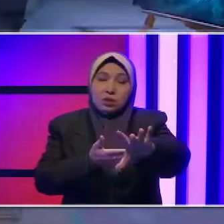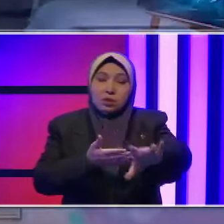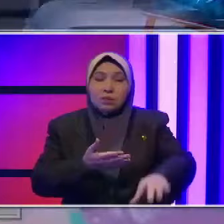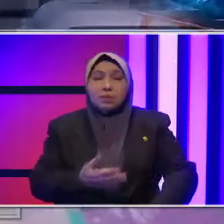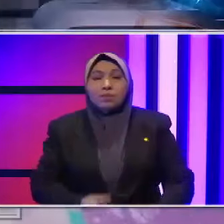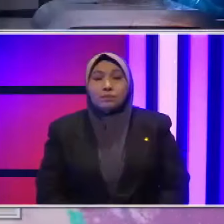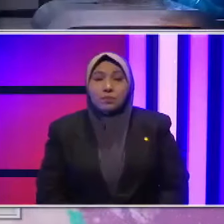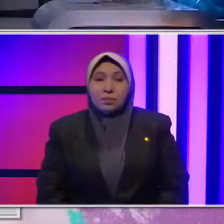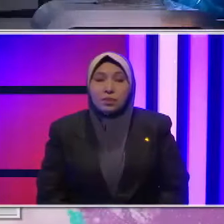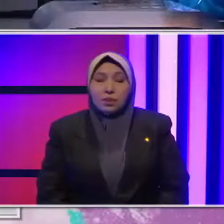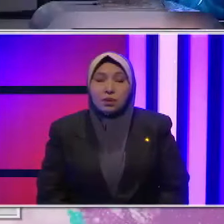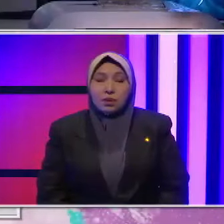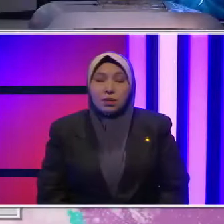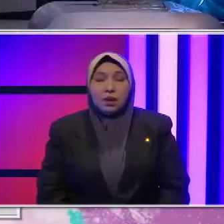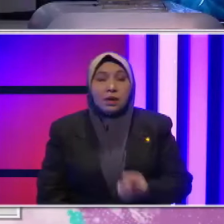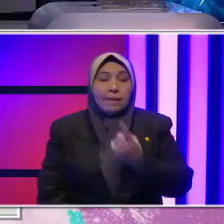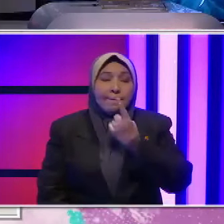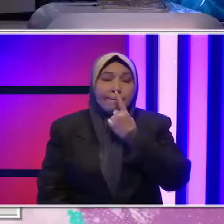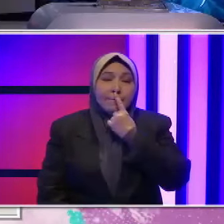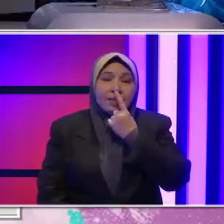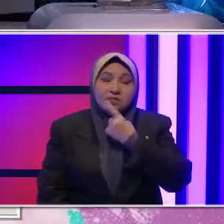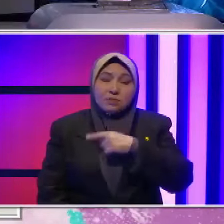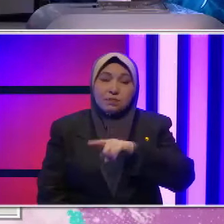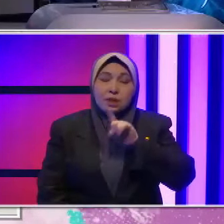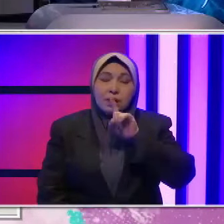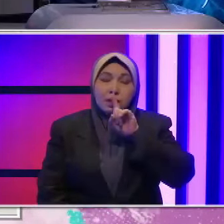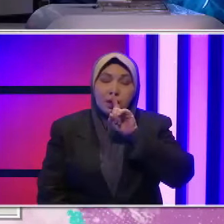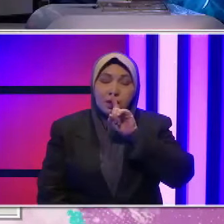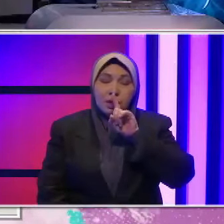audzubillahiminasyaitonirojim Bismillahirohmanirohim